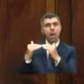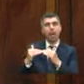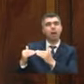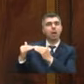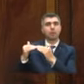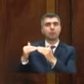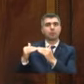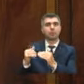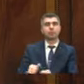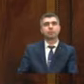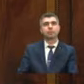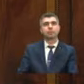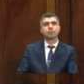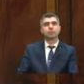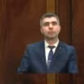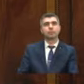كلهم متساوي جيني،